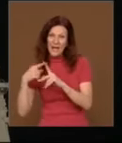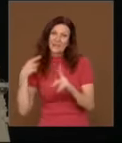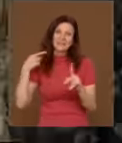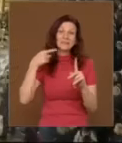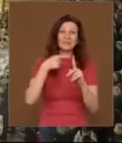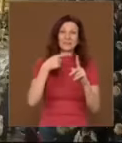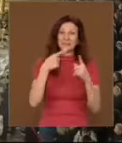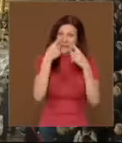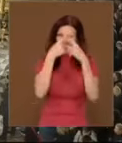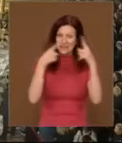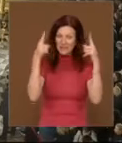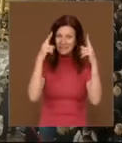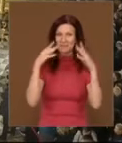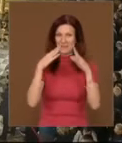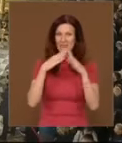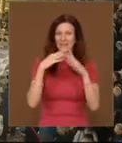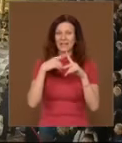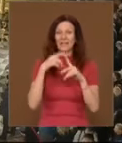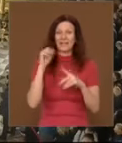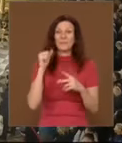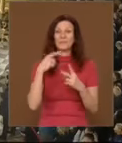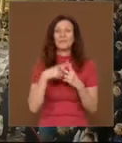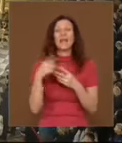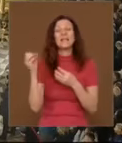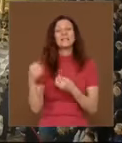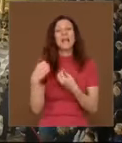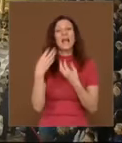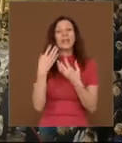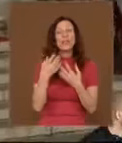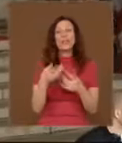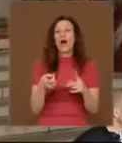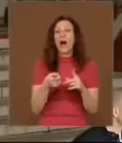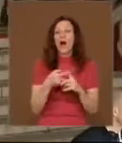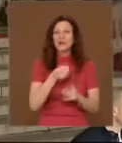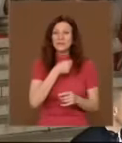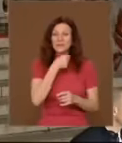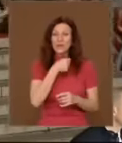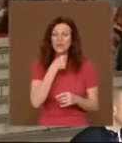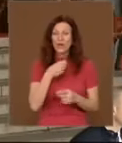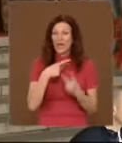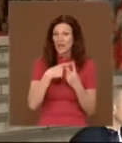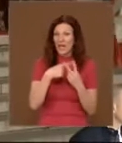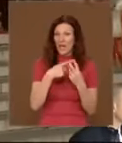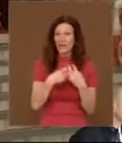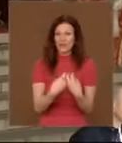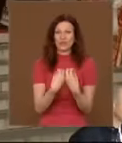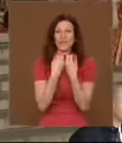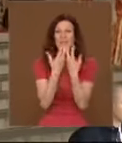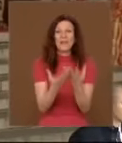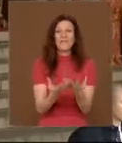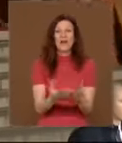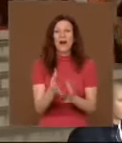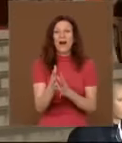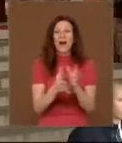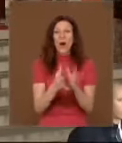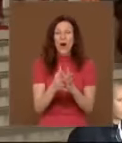който след това ще бъде преподаден от Негово Светейшество в момента на